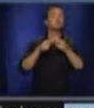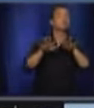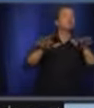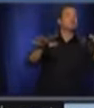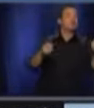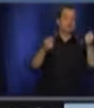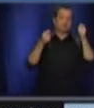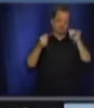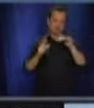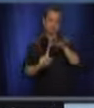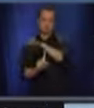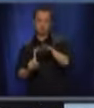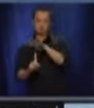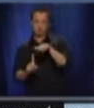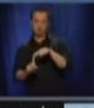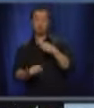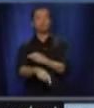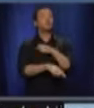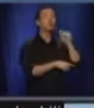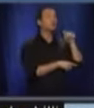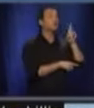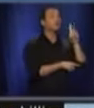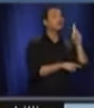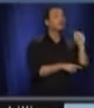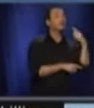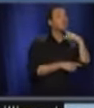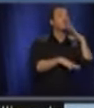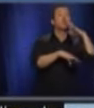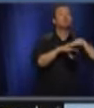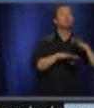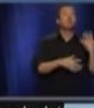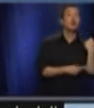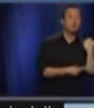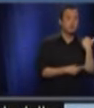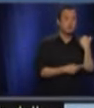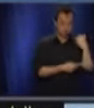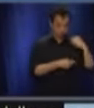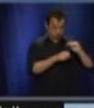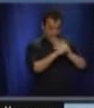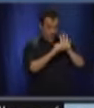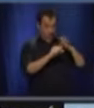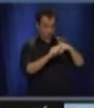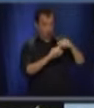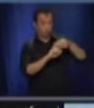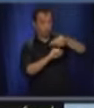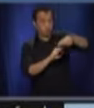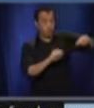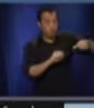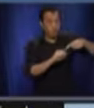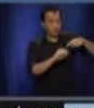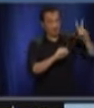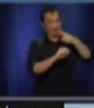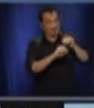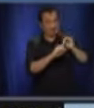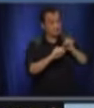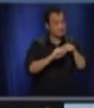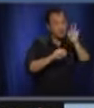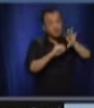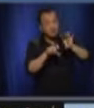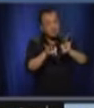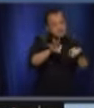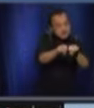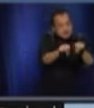appelle remonter la chaîne de transmission. Alors, je terminerai sur ce point-là. Je vous demanderai